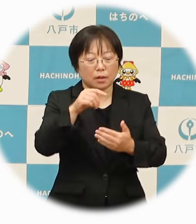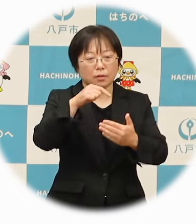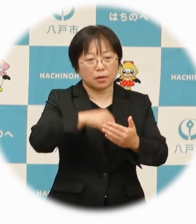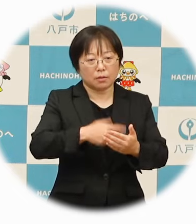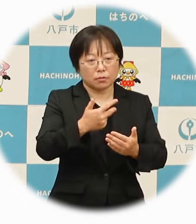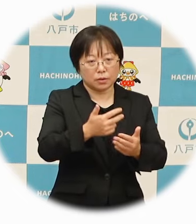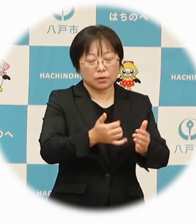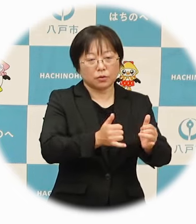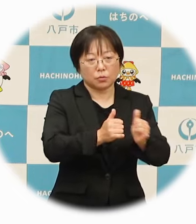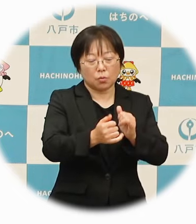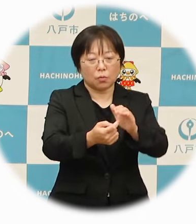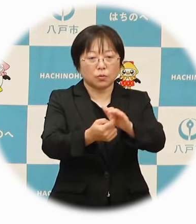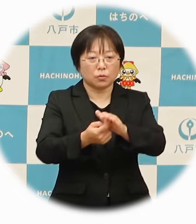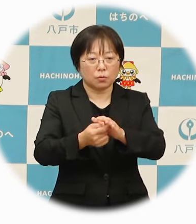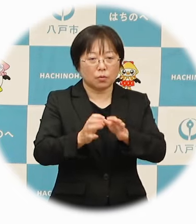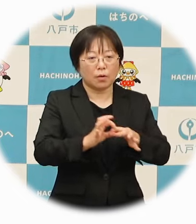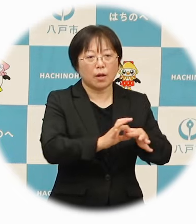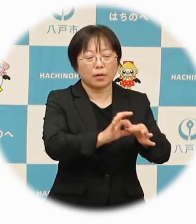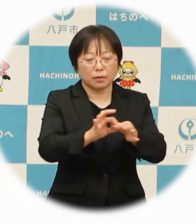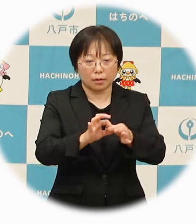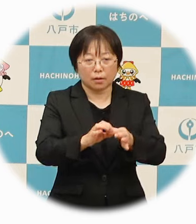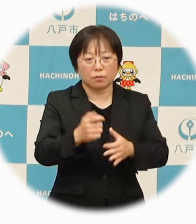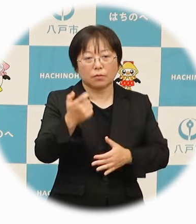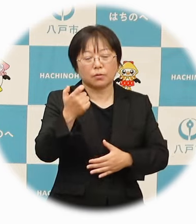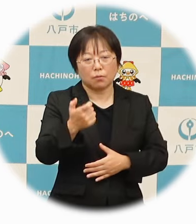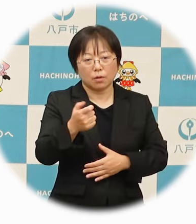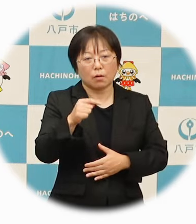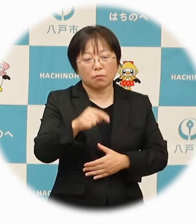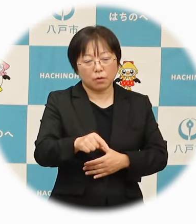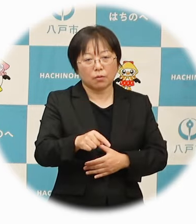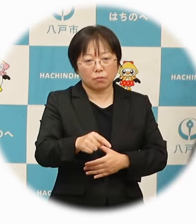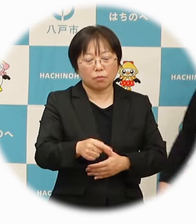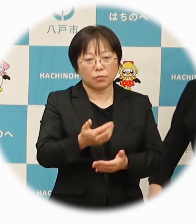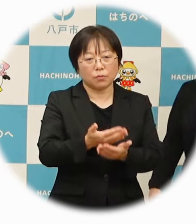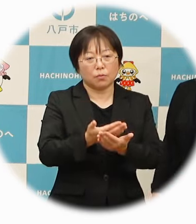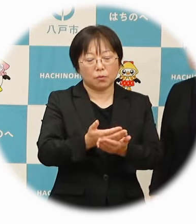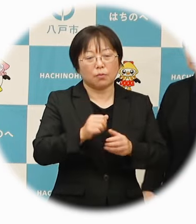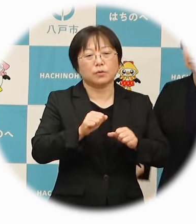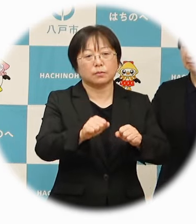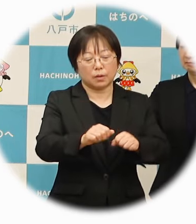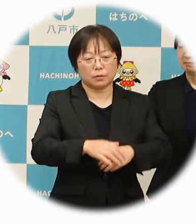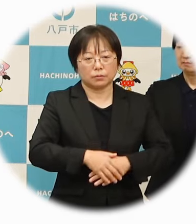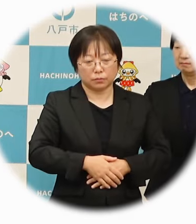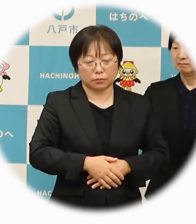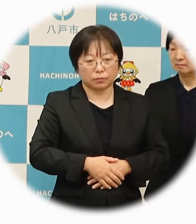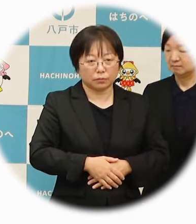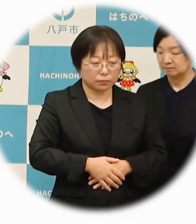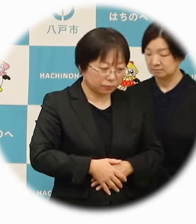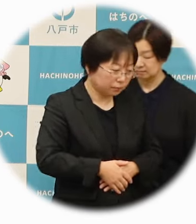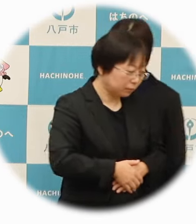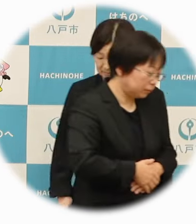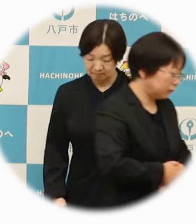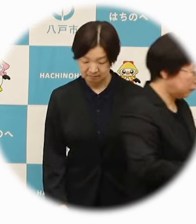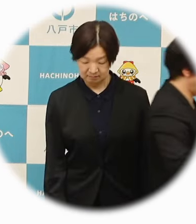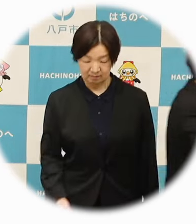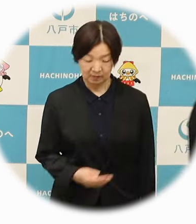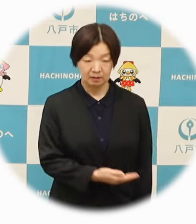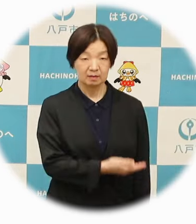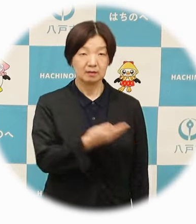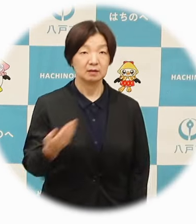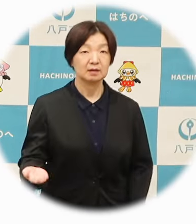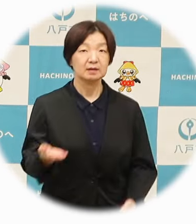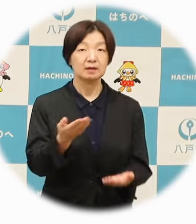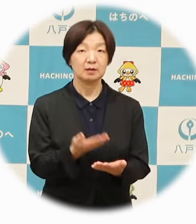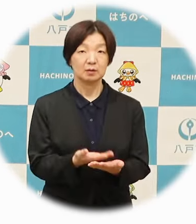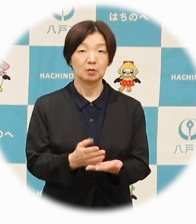市町村との連携強化について新規に要望するものであります。次に取りやめ事項